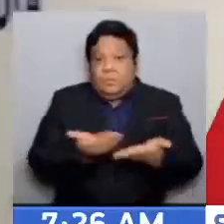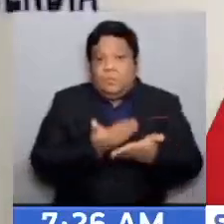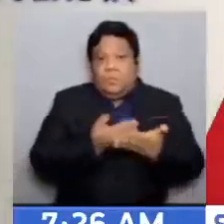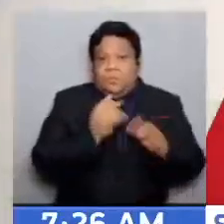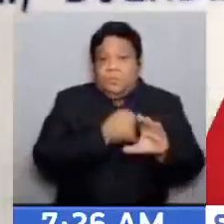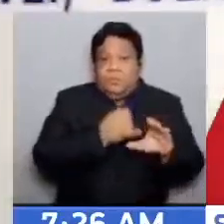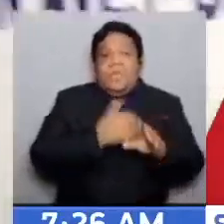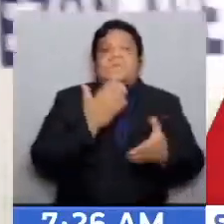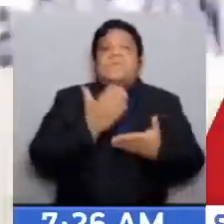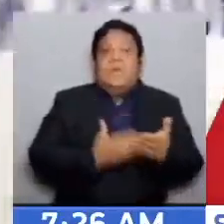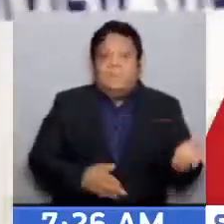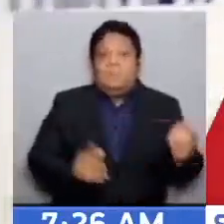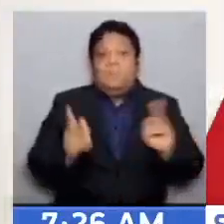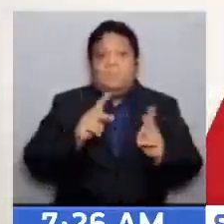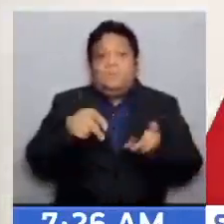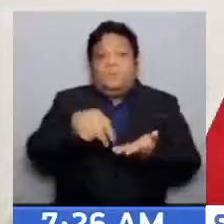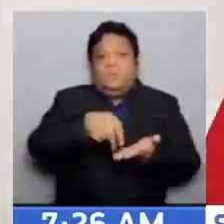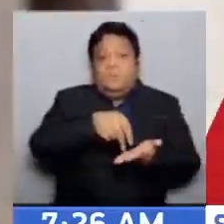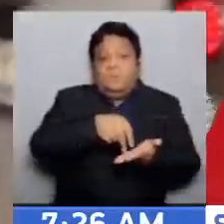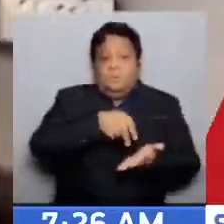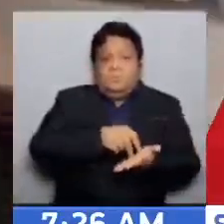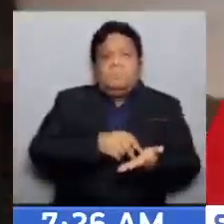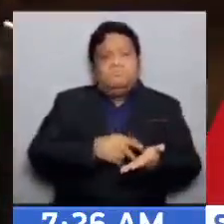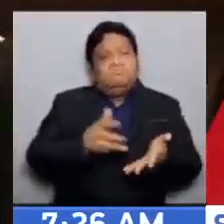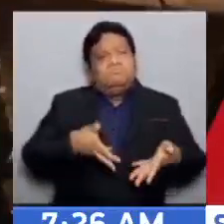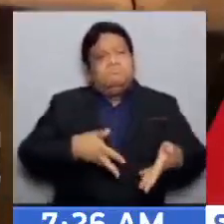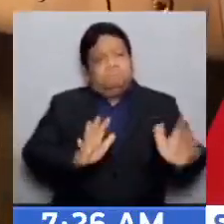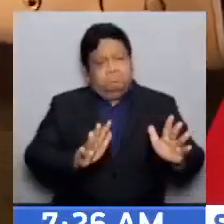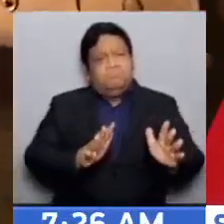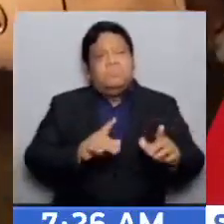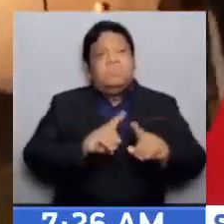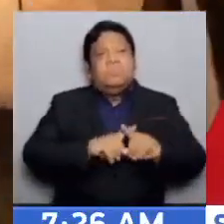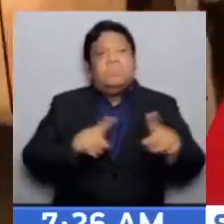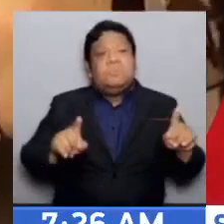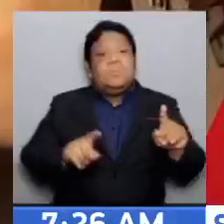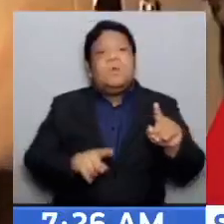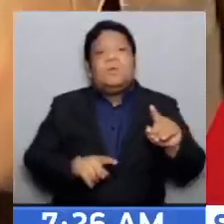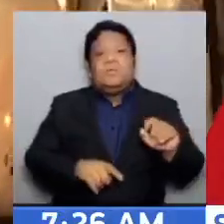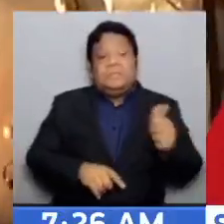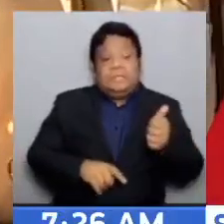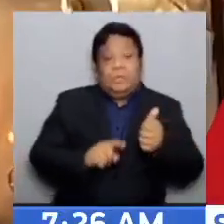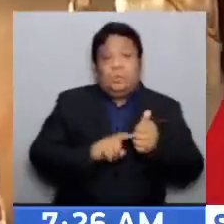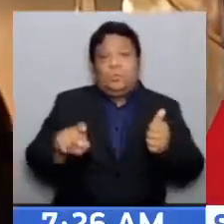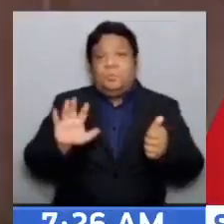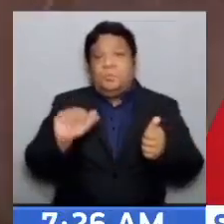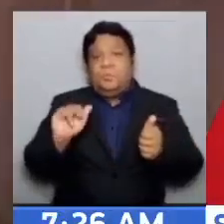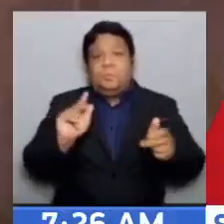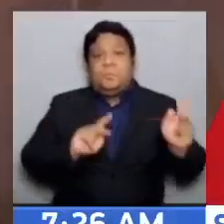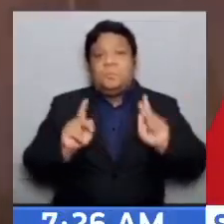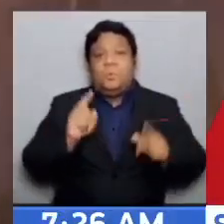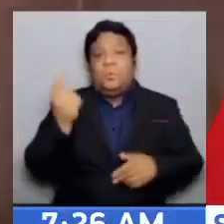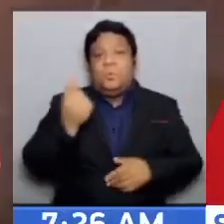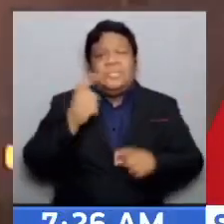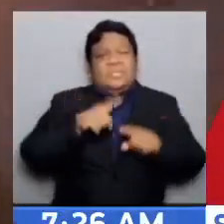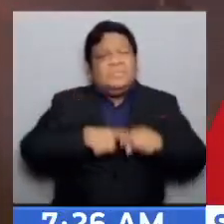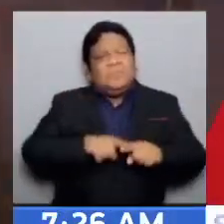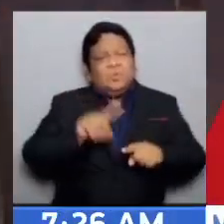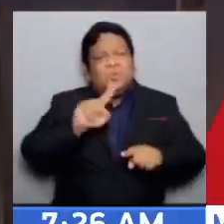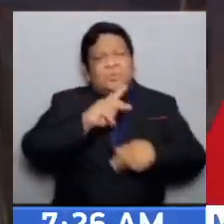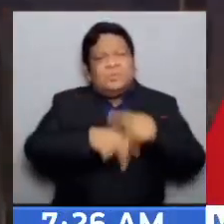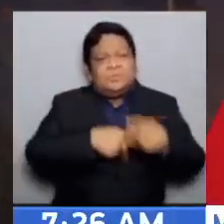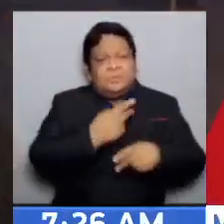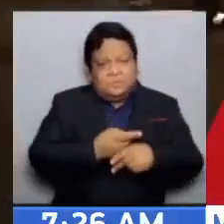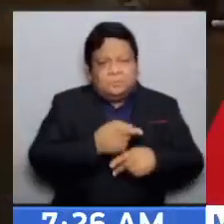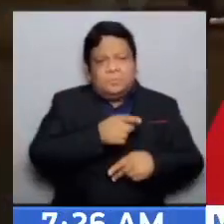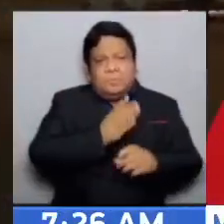nakatayo. Pinapayagan naman ang tayuan pero mula 10 hanggang 15 lang na pasahero, depende sa klase ng bus. Habang 5 pasahero